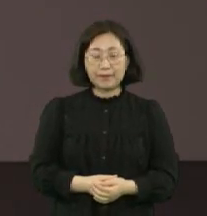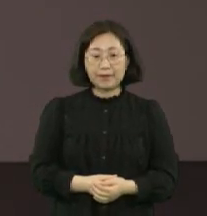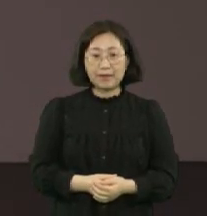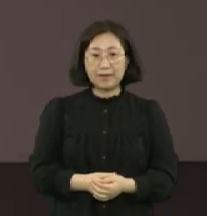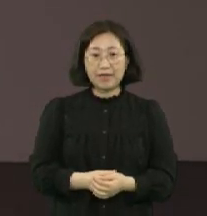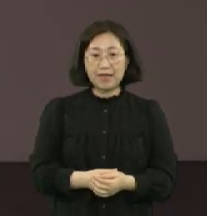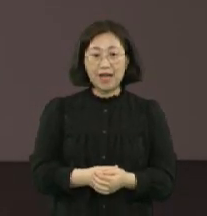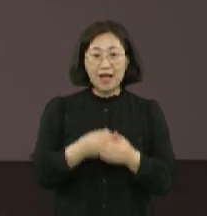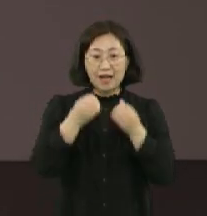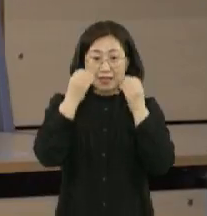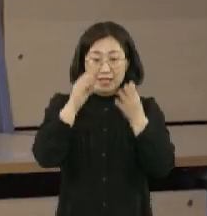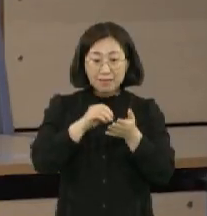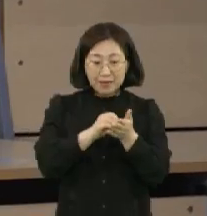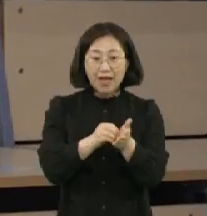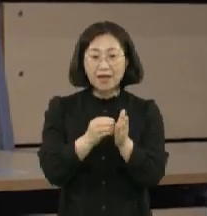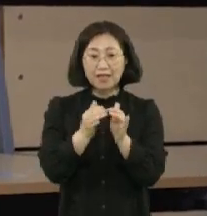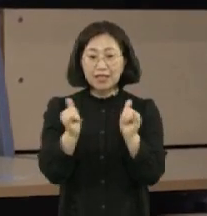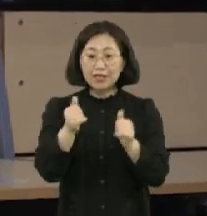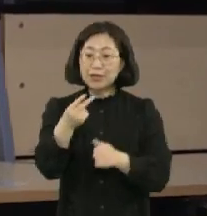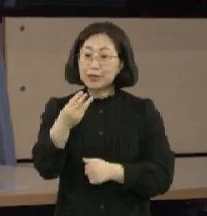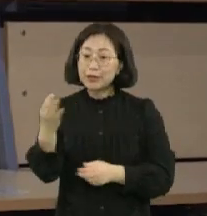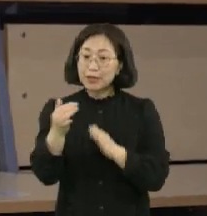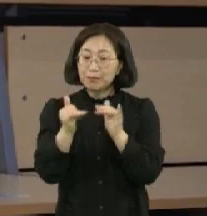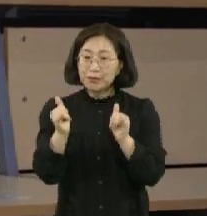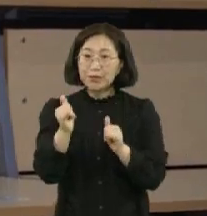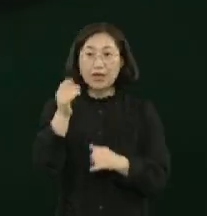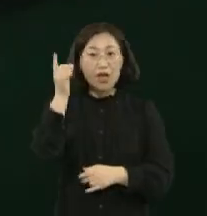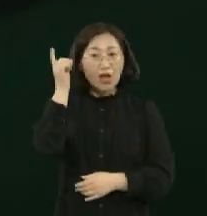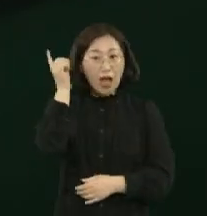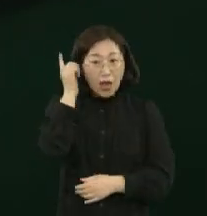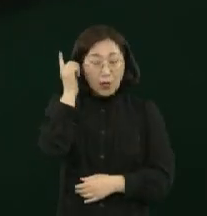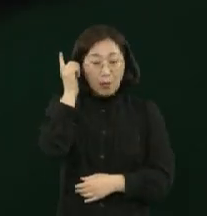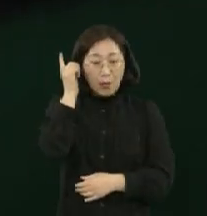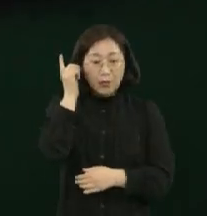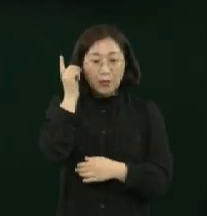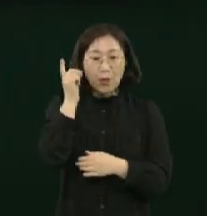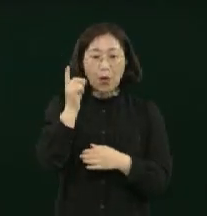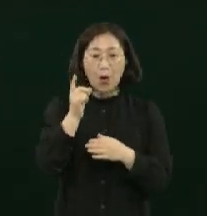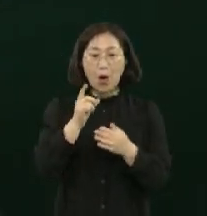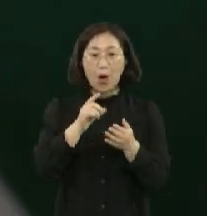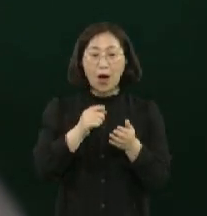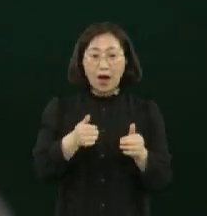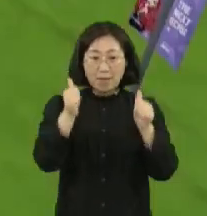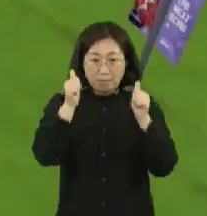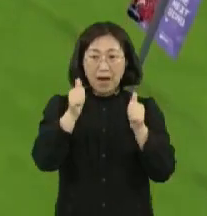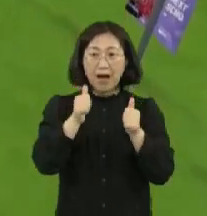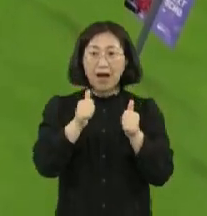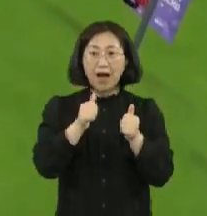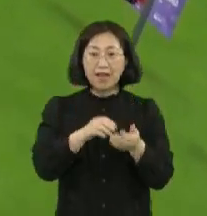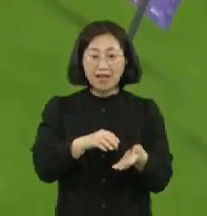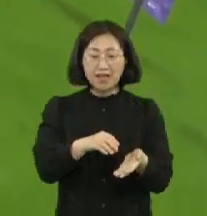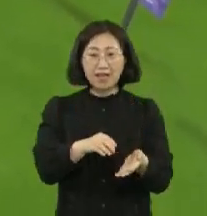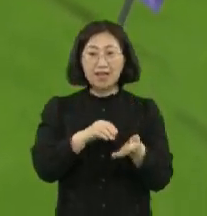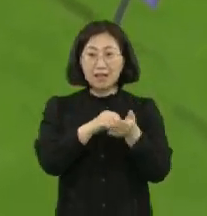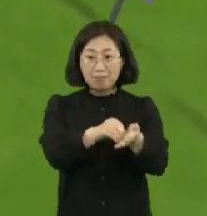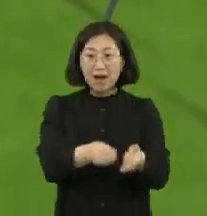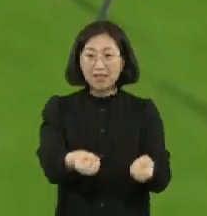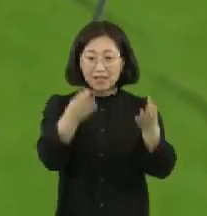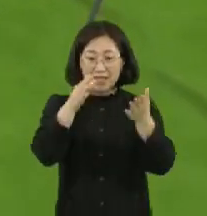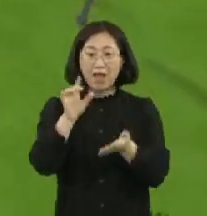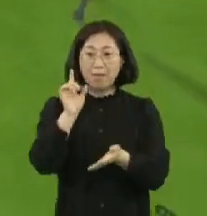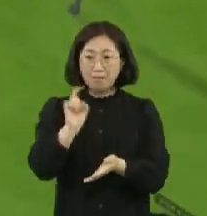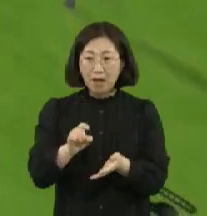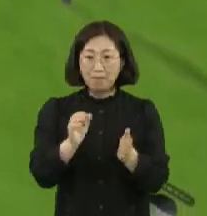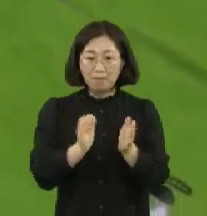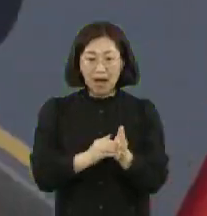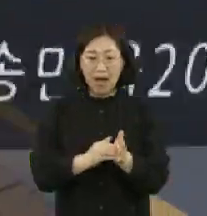2학번 새내기들이 3, 3, 5 모여 휴대폰으로 메타버스 입학식에 접속합니다. 거대한 대학 도시가 나오면서